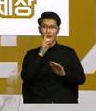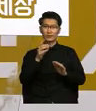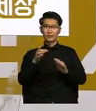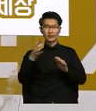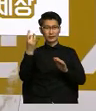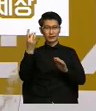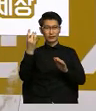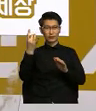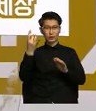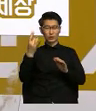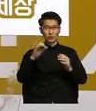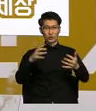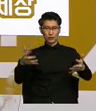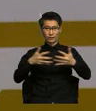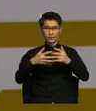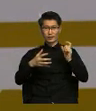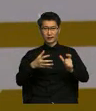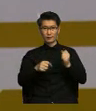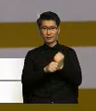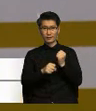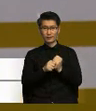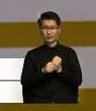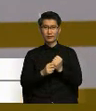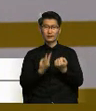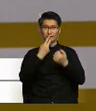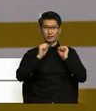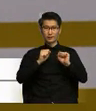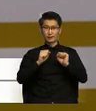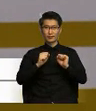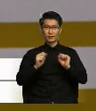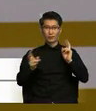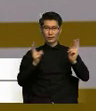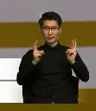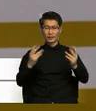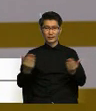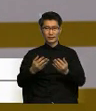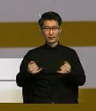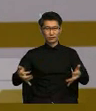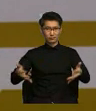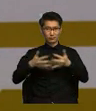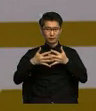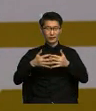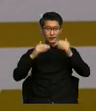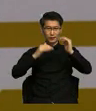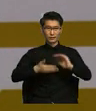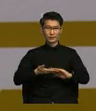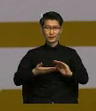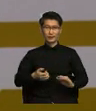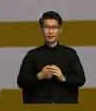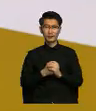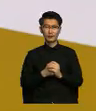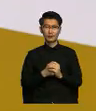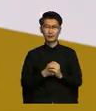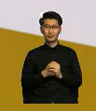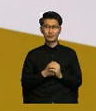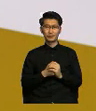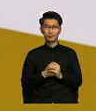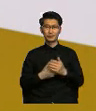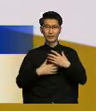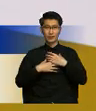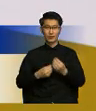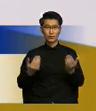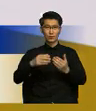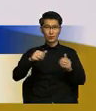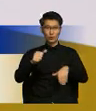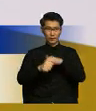간 노동정책 협력을 강화하고 상생하는 노사관계를 만들겠다는 내용을 담았습니다. 안전한